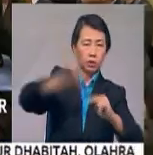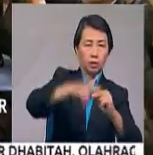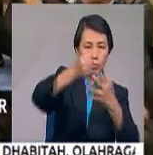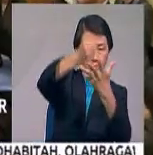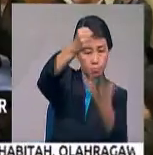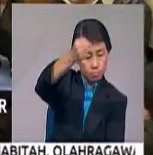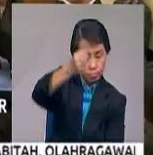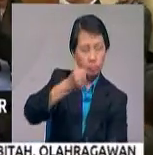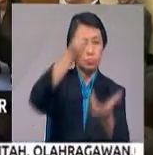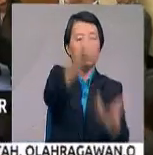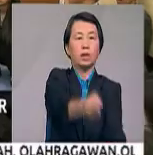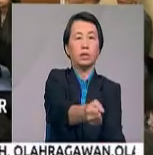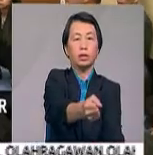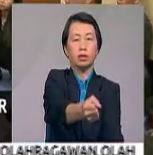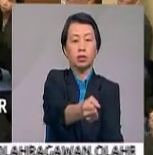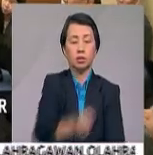100%.